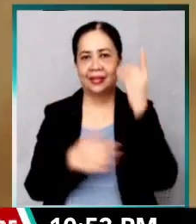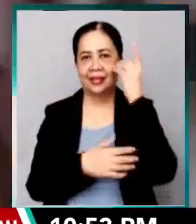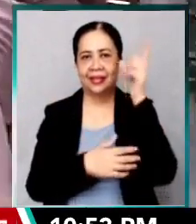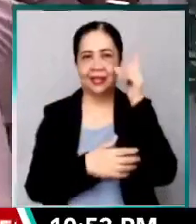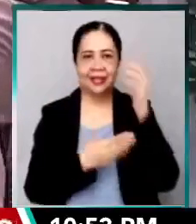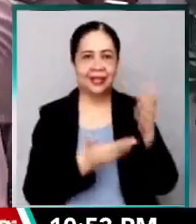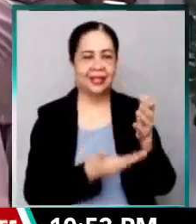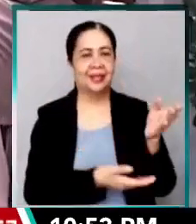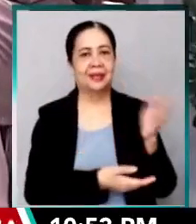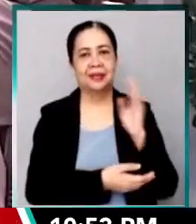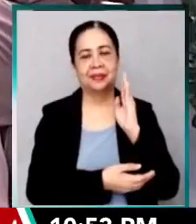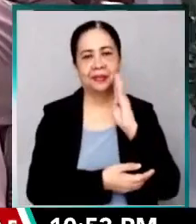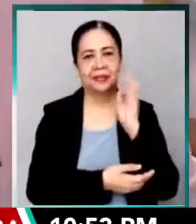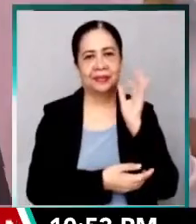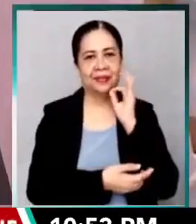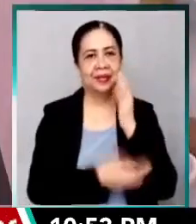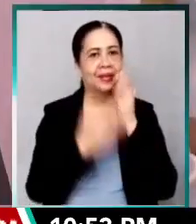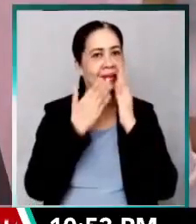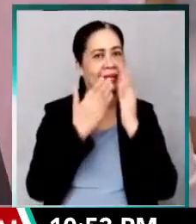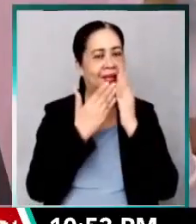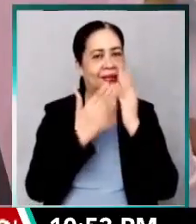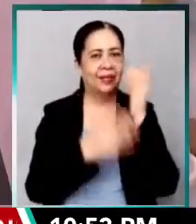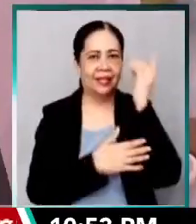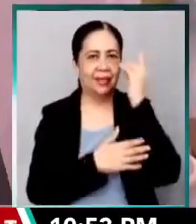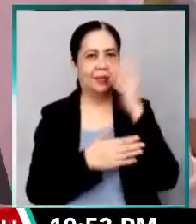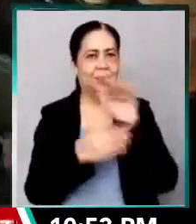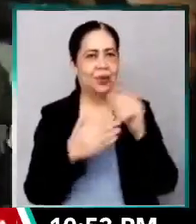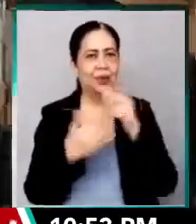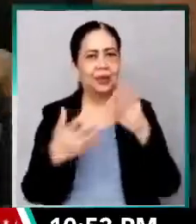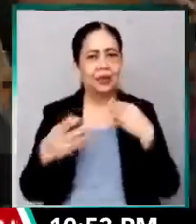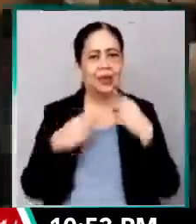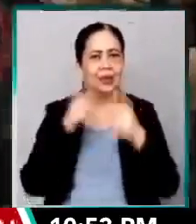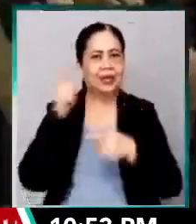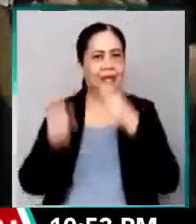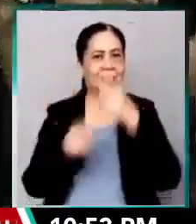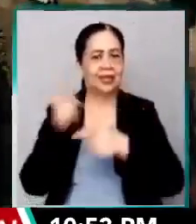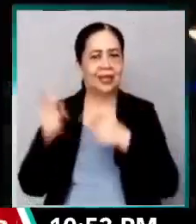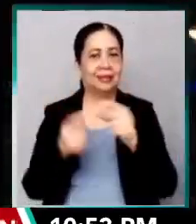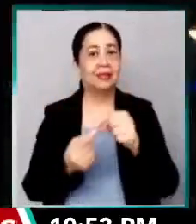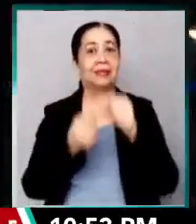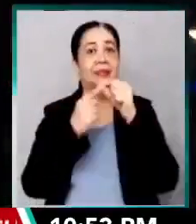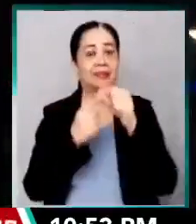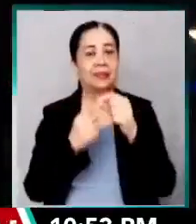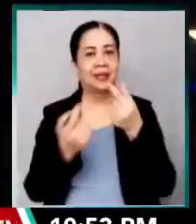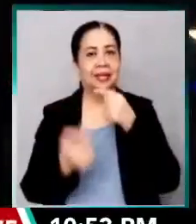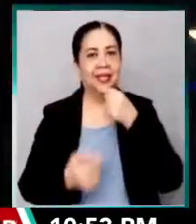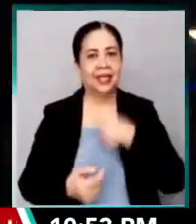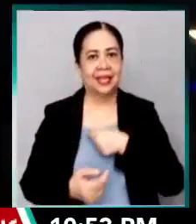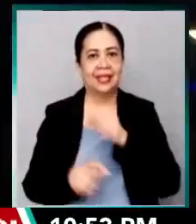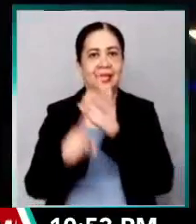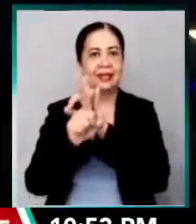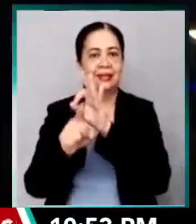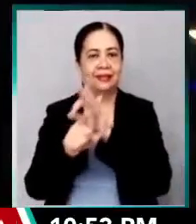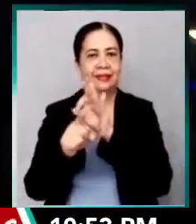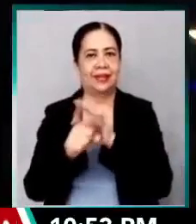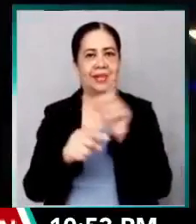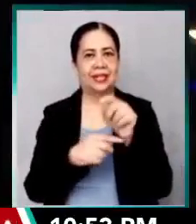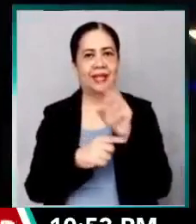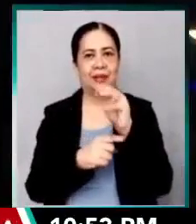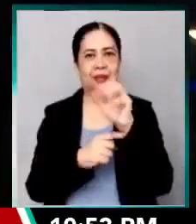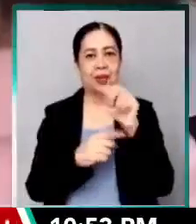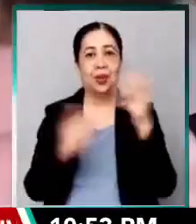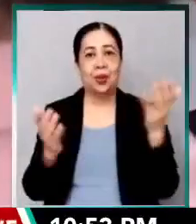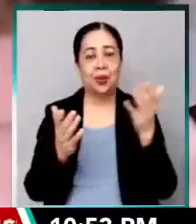Clay. Grateful din si David sa mga natatanggap na regalo, lalo na sa special greeting ng mga fans sa isang mall sa